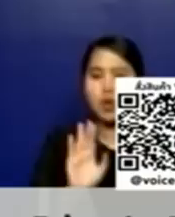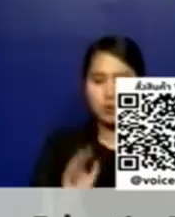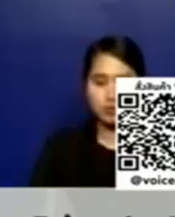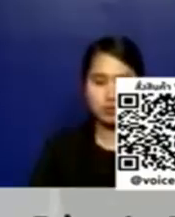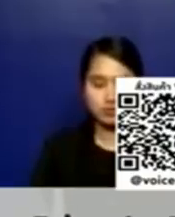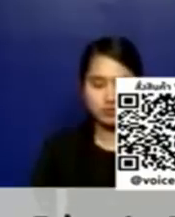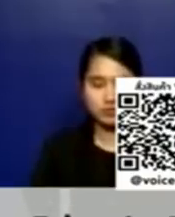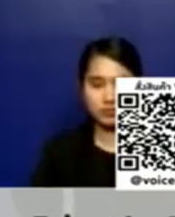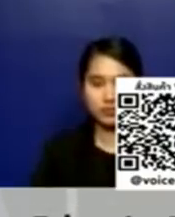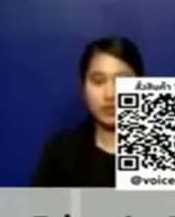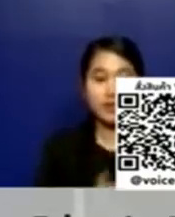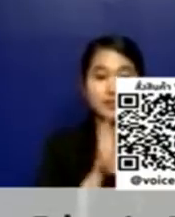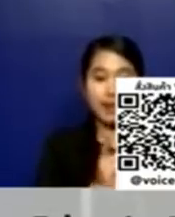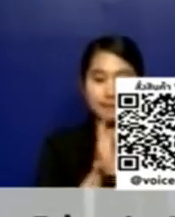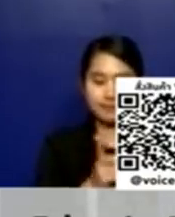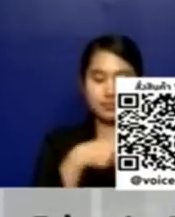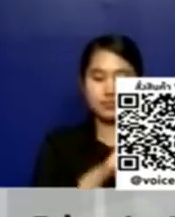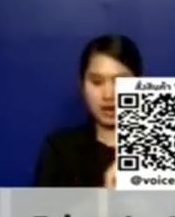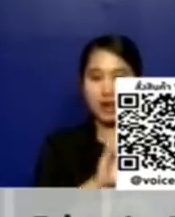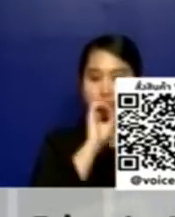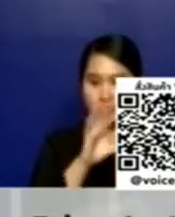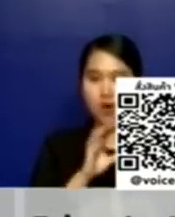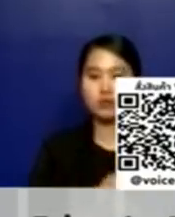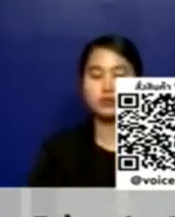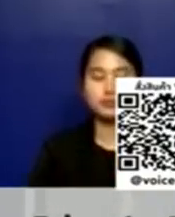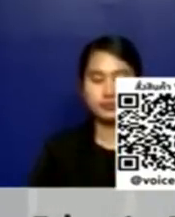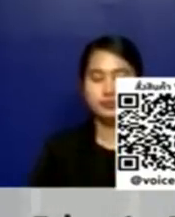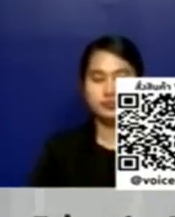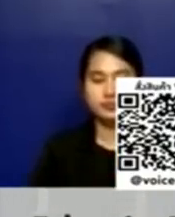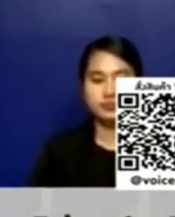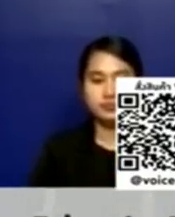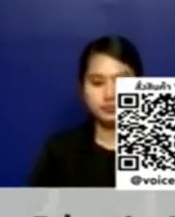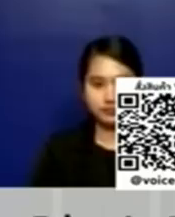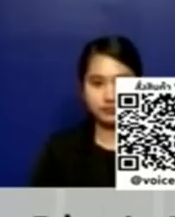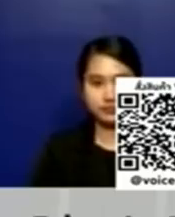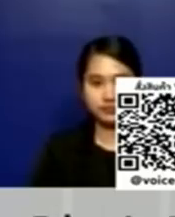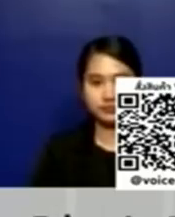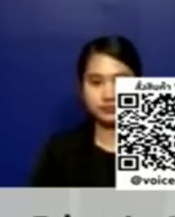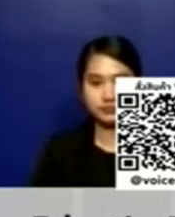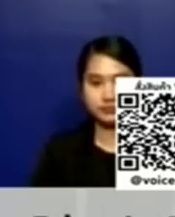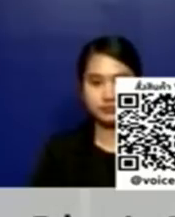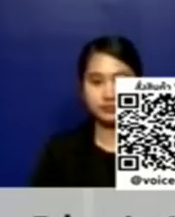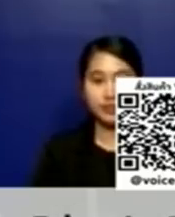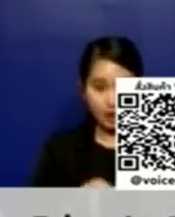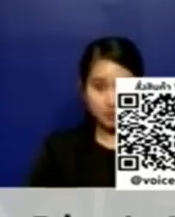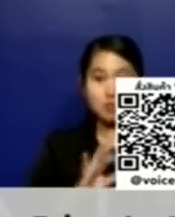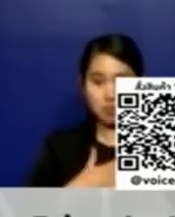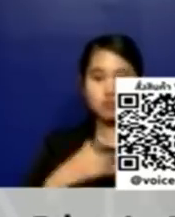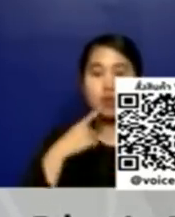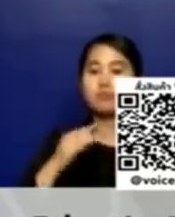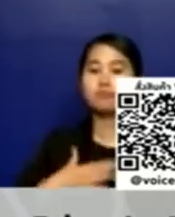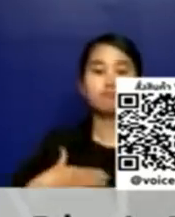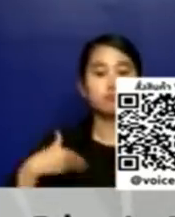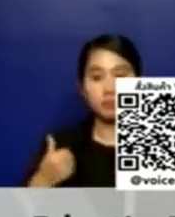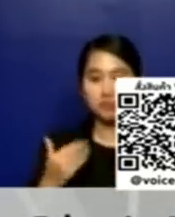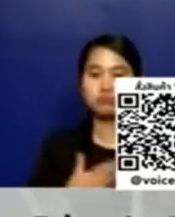กนี้ก็เป็นข้อมูลที่คุณน่าจะให้รัฐมนตรีที่เกี่ยวข้องมาพูดเรื่องเศรษฐกิจได้แต่คุณพิชัยบอกว่าไอ้พอคุณไปอ่านแล้วเนี่ยนะฮะมันยิ่งทำให้ดูแย่